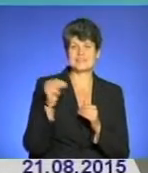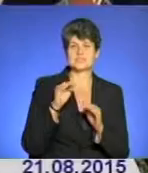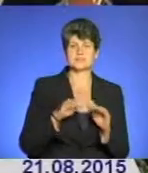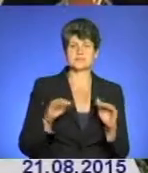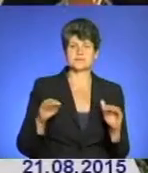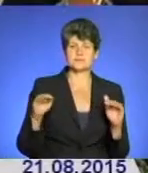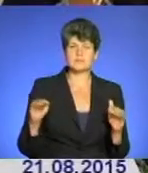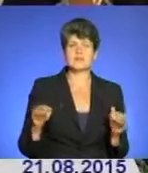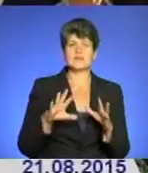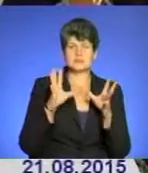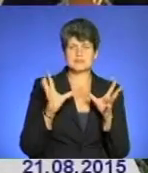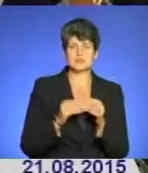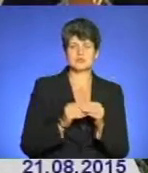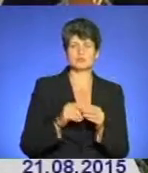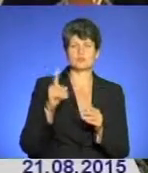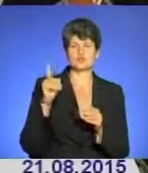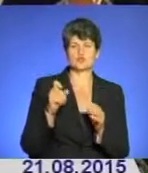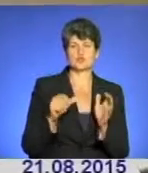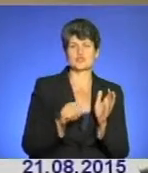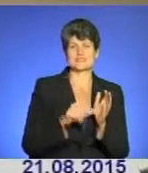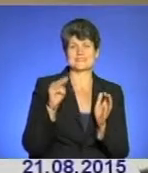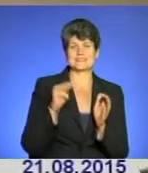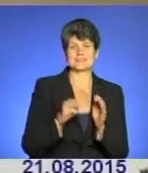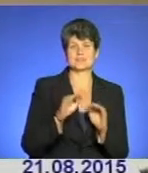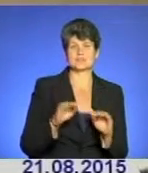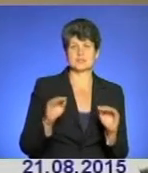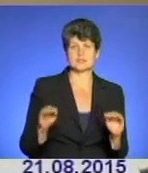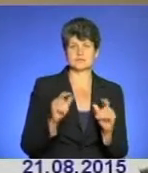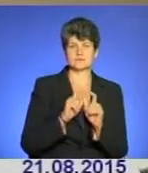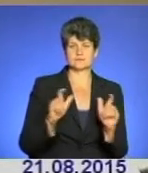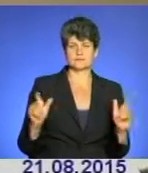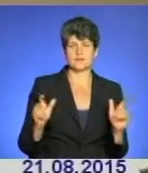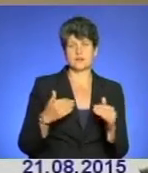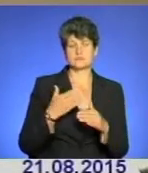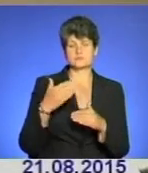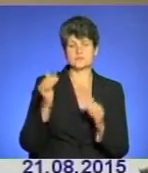Загалом на Тернопільщині 106 тисяч школярів. Діє тенденція до їх зменшення.